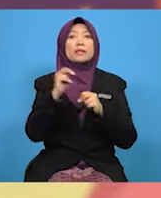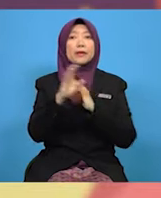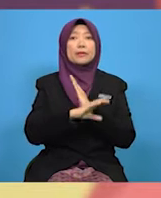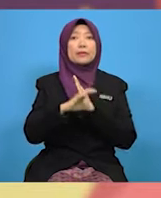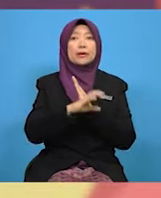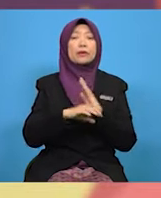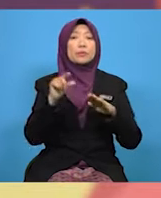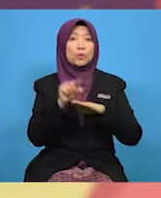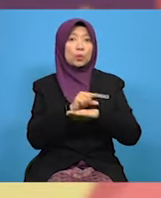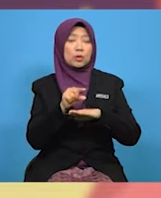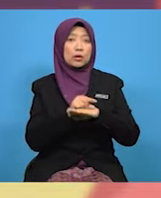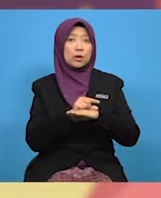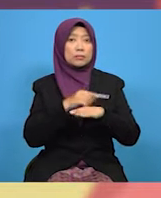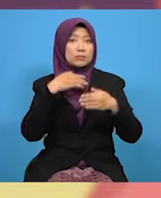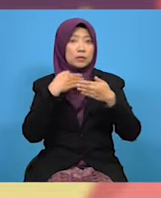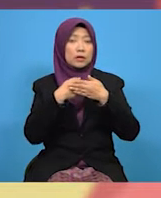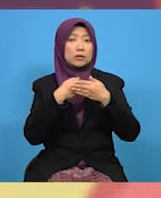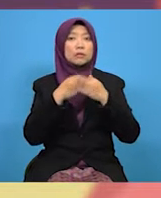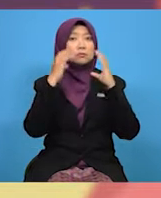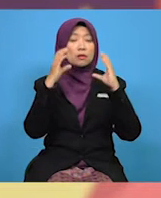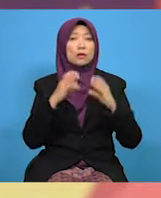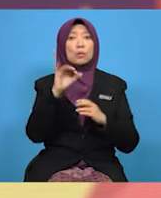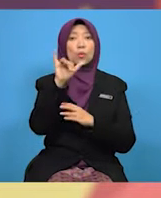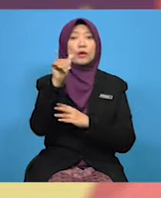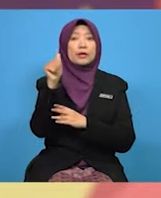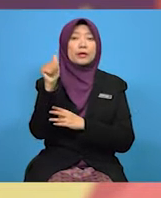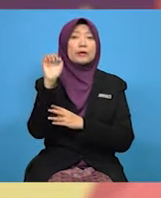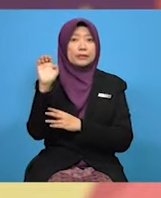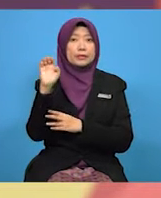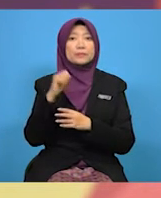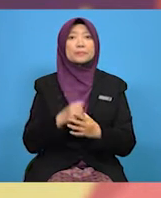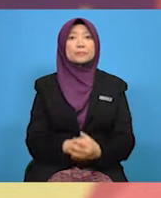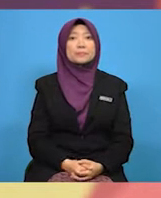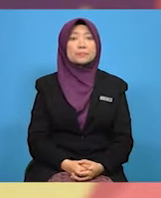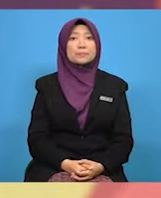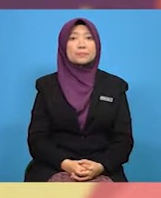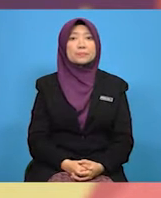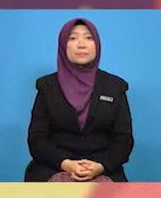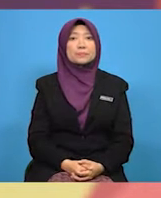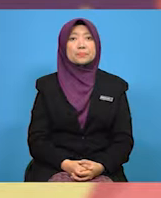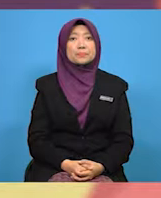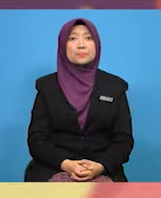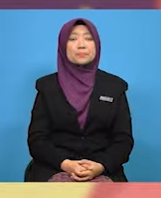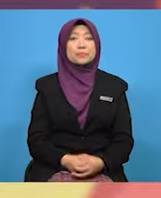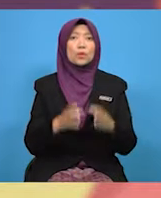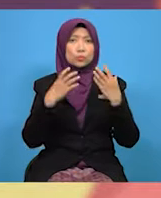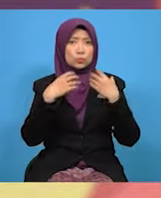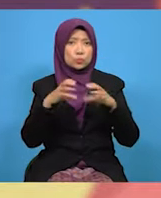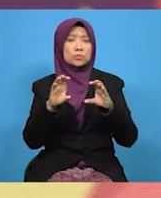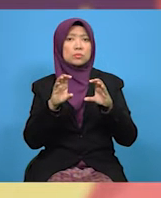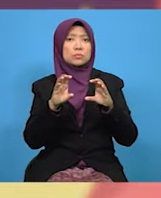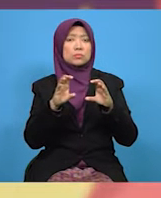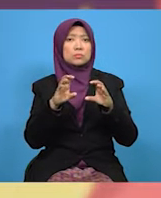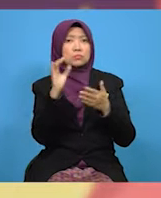pendapatan negara menggunakan kaedah pendekatan Kyle Coba